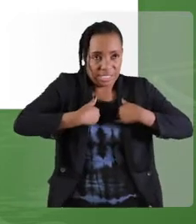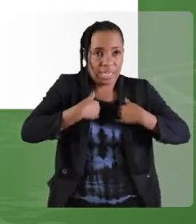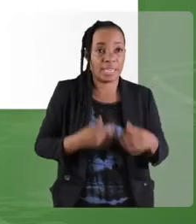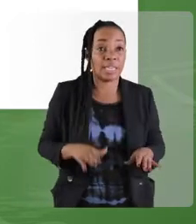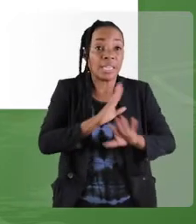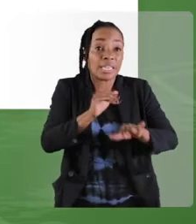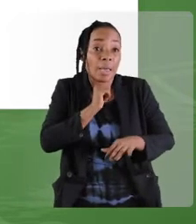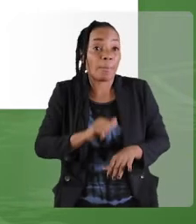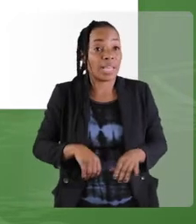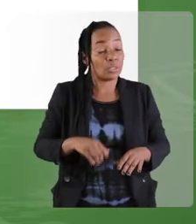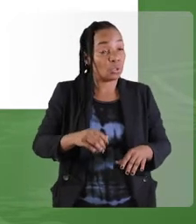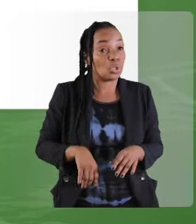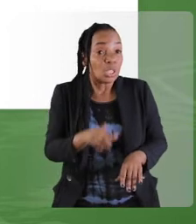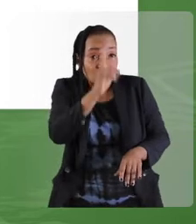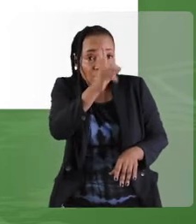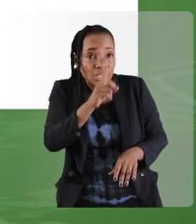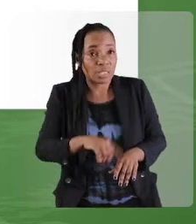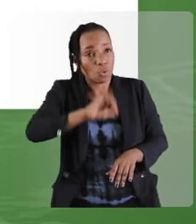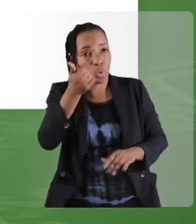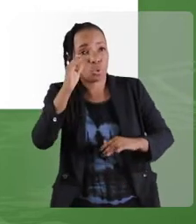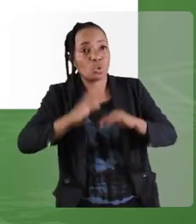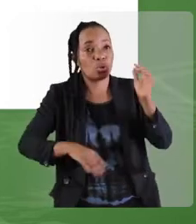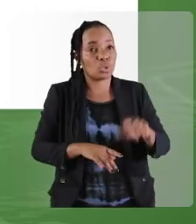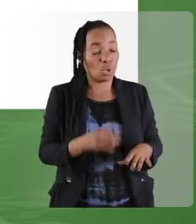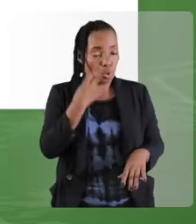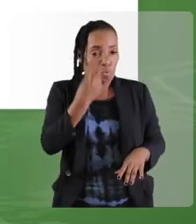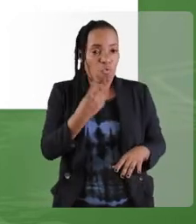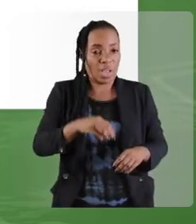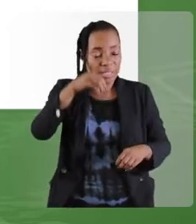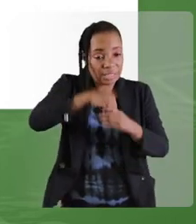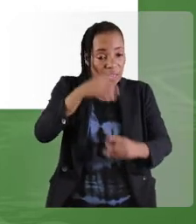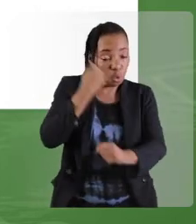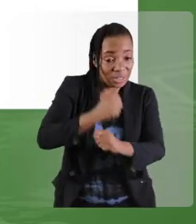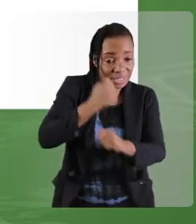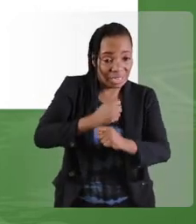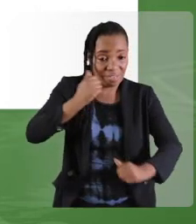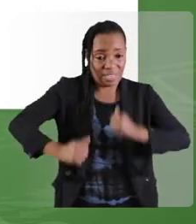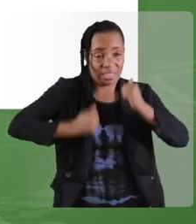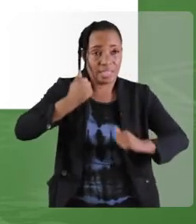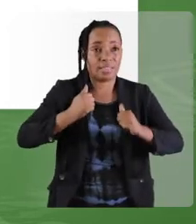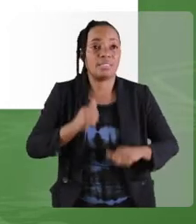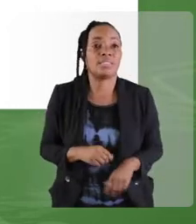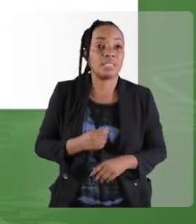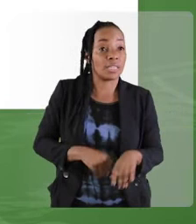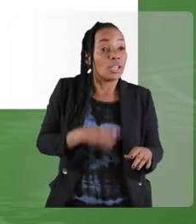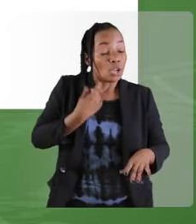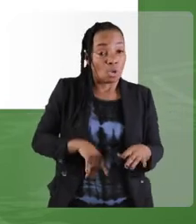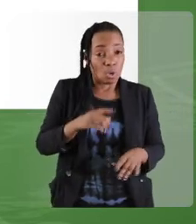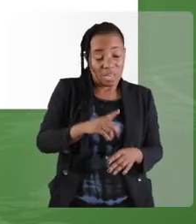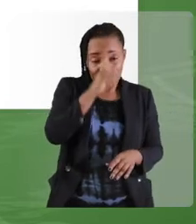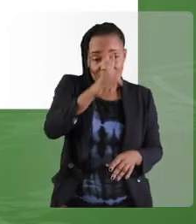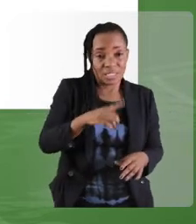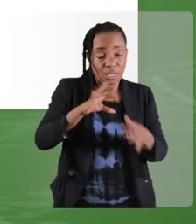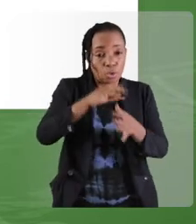un amour. Il n'y a pas de génie autre que celui qui s'exprime dans les œuvres d'art. Le génie de Proust, c'est